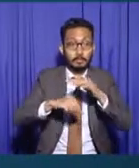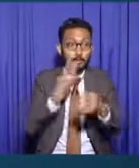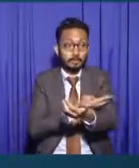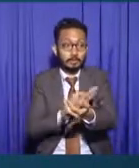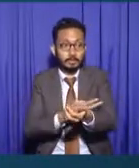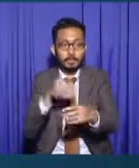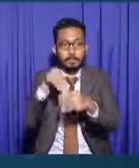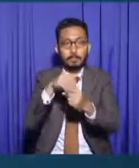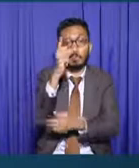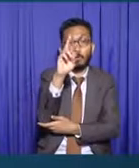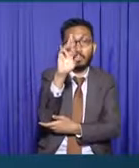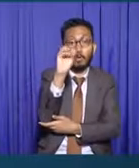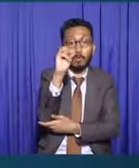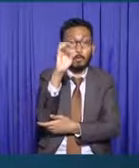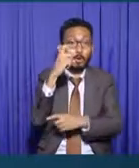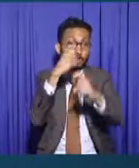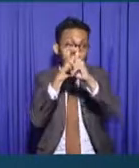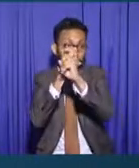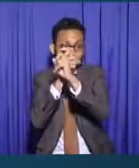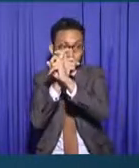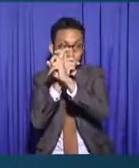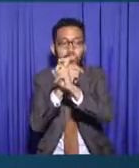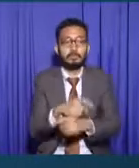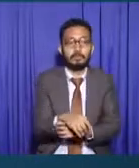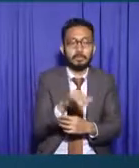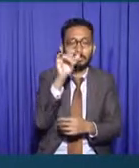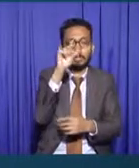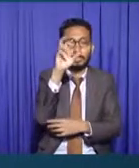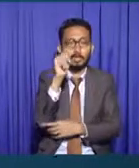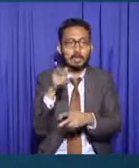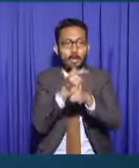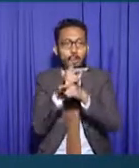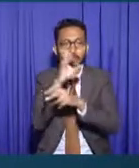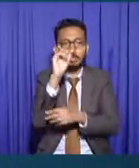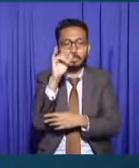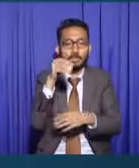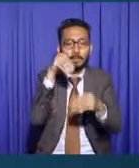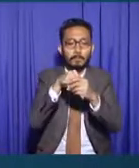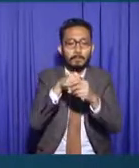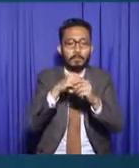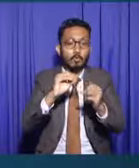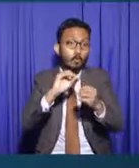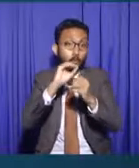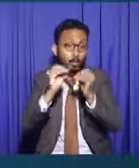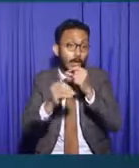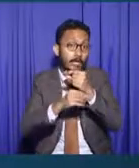Jin mengawal ciri tertentu dalam satu organisme